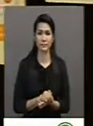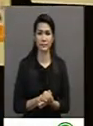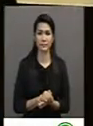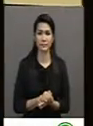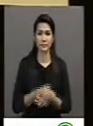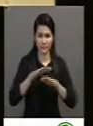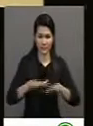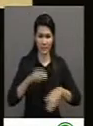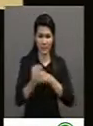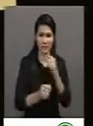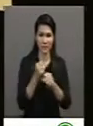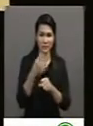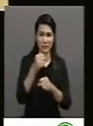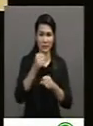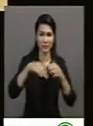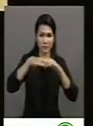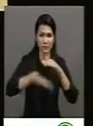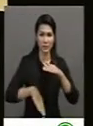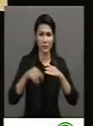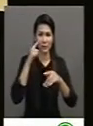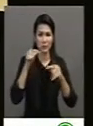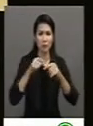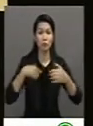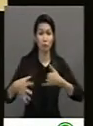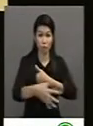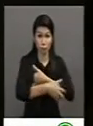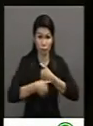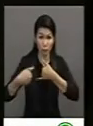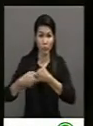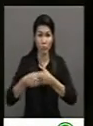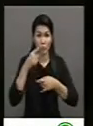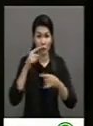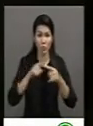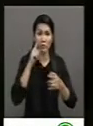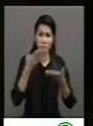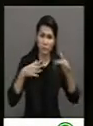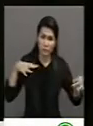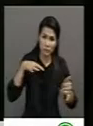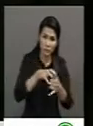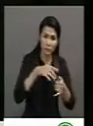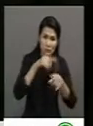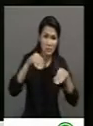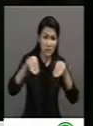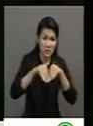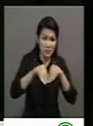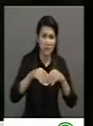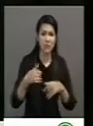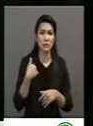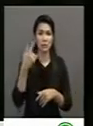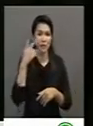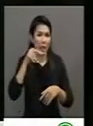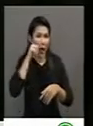เด็กที่อายุต่ำกว่า10ขวบเนี่ยส่วนใหญ่จะมีแนวโน้มในการถูกลักพาตัวหรือเกิดอุบัติเหตุในบริเวณใกล้เคียงมี